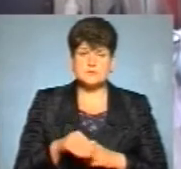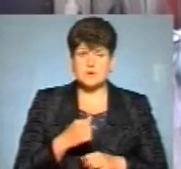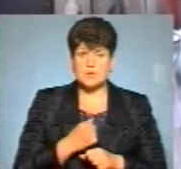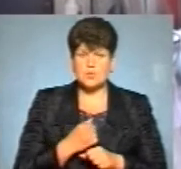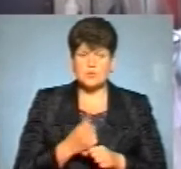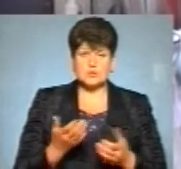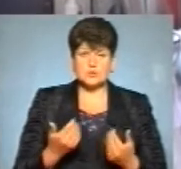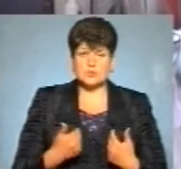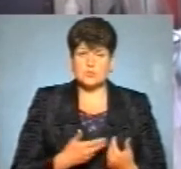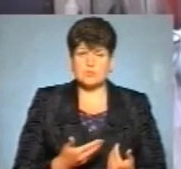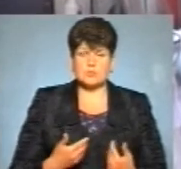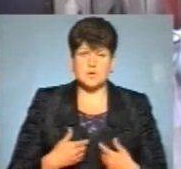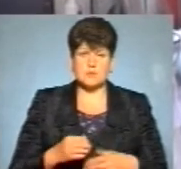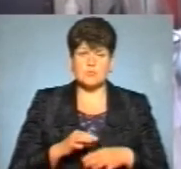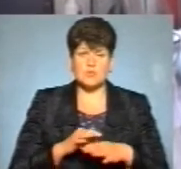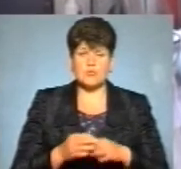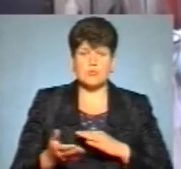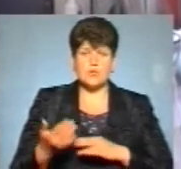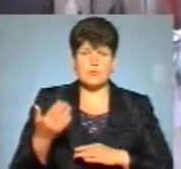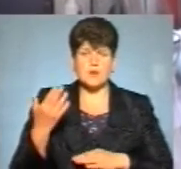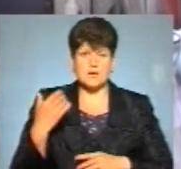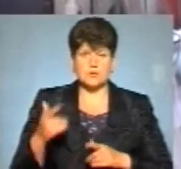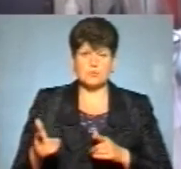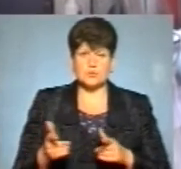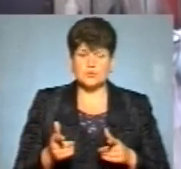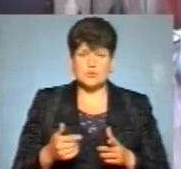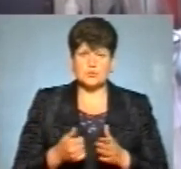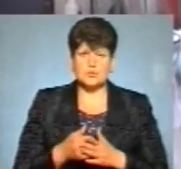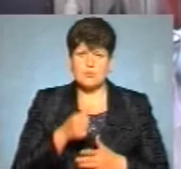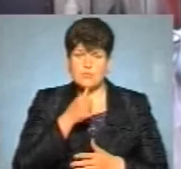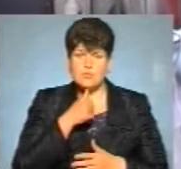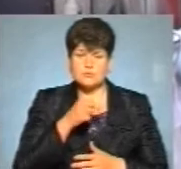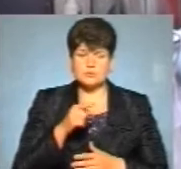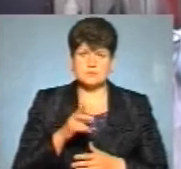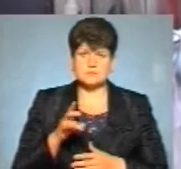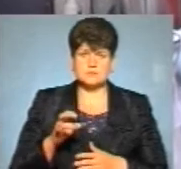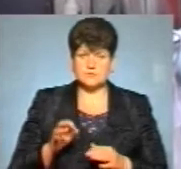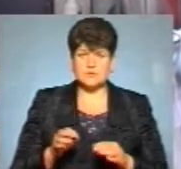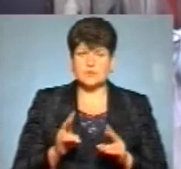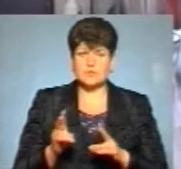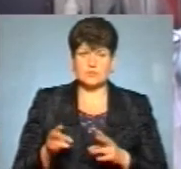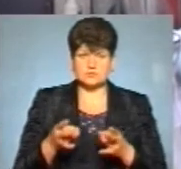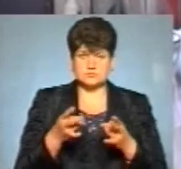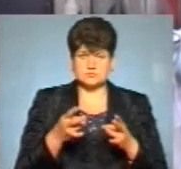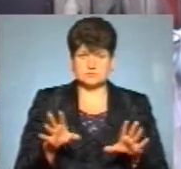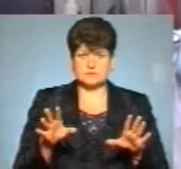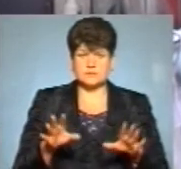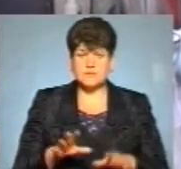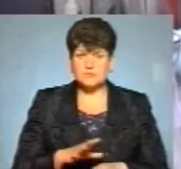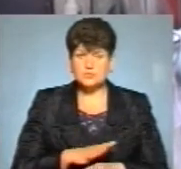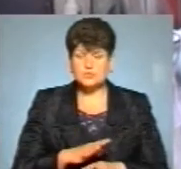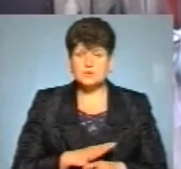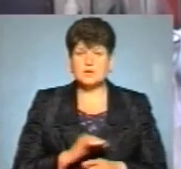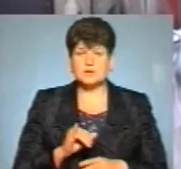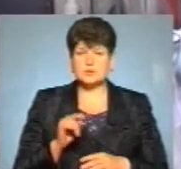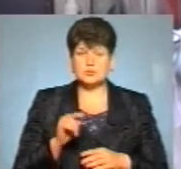ми проводили попередню підготовку до пробного тестування, нікому виявилася непотрібною, і таким